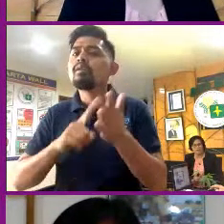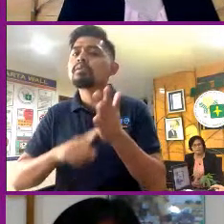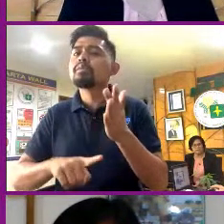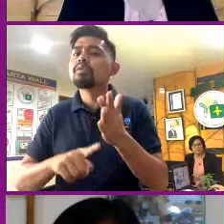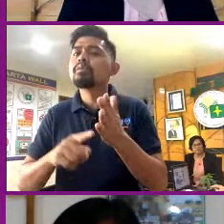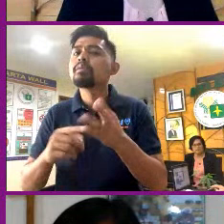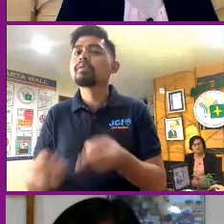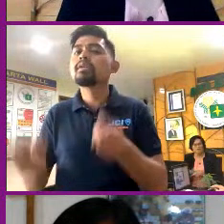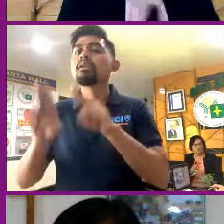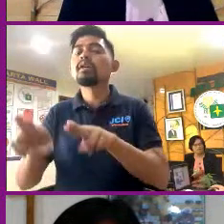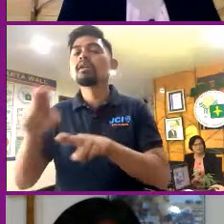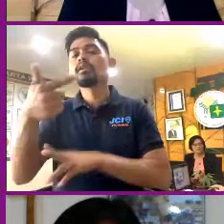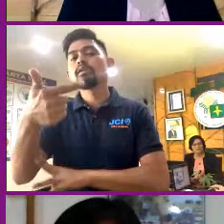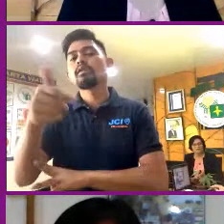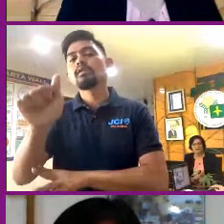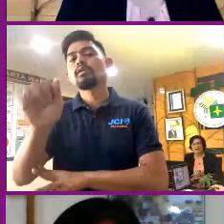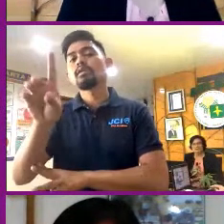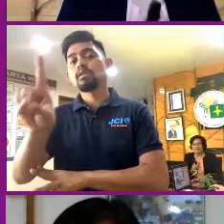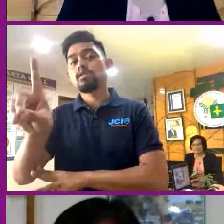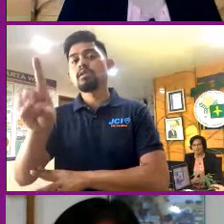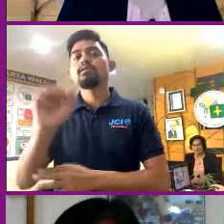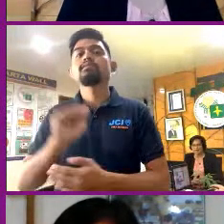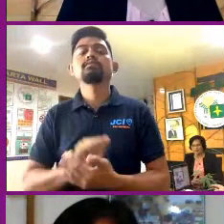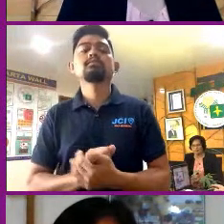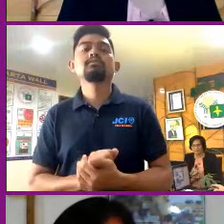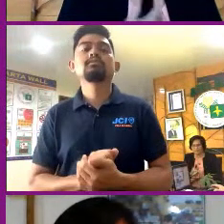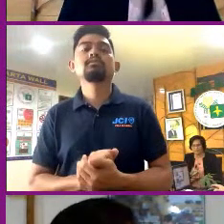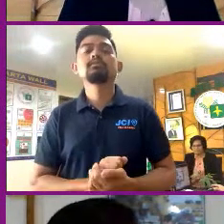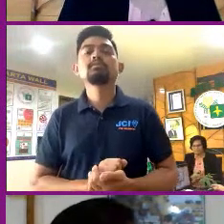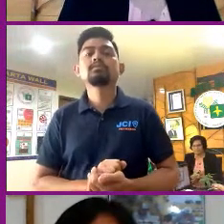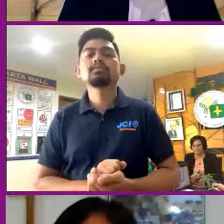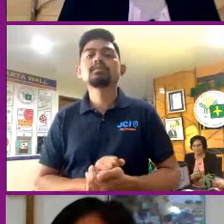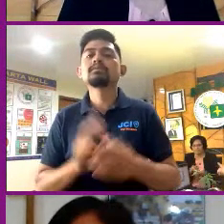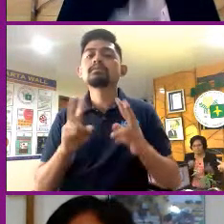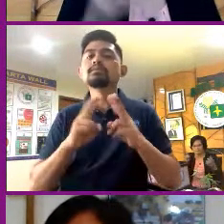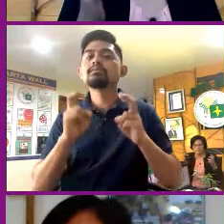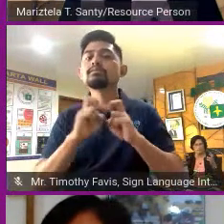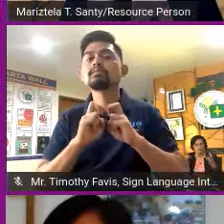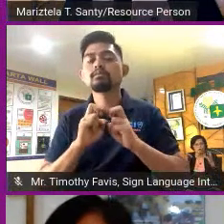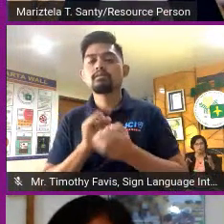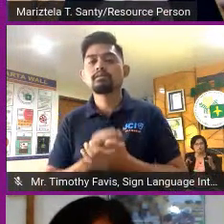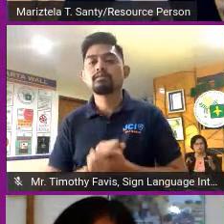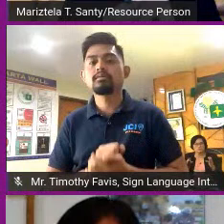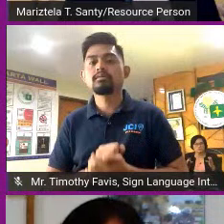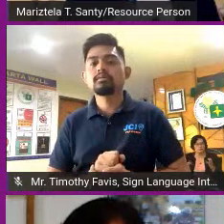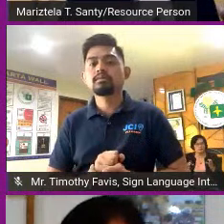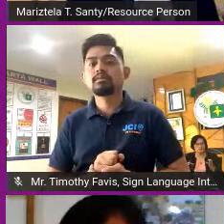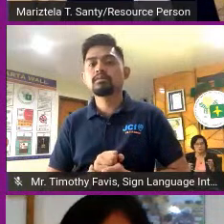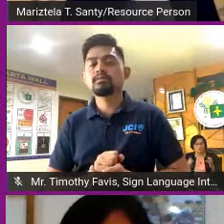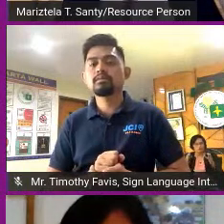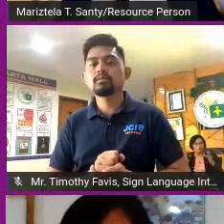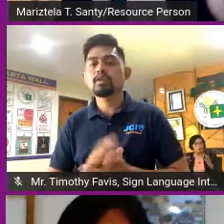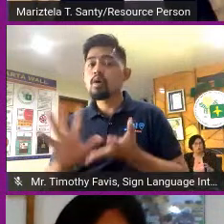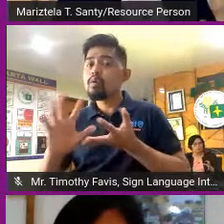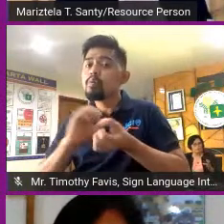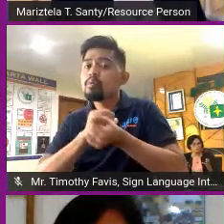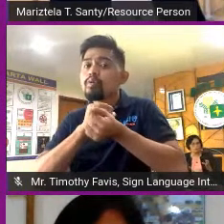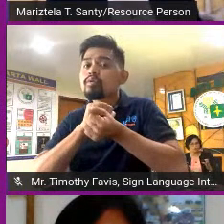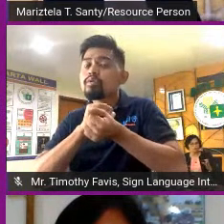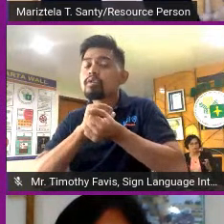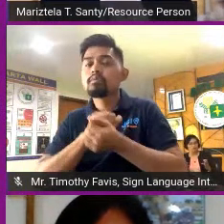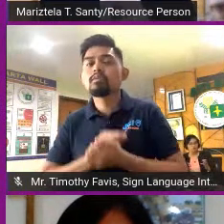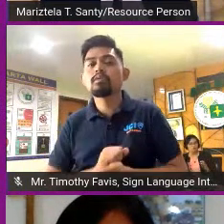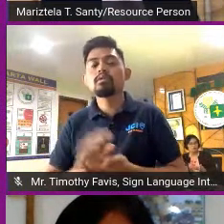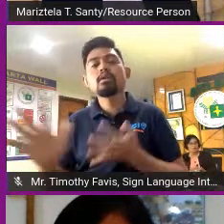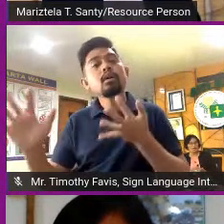sa God. You can even, ang sabi nga, you can even ubusin mo, pwedeng ubusin